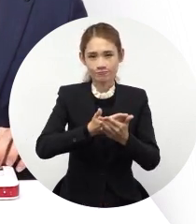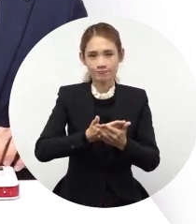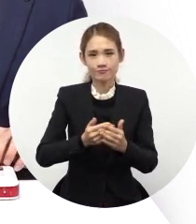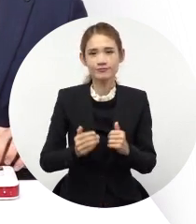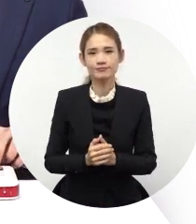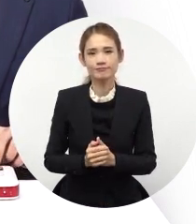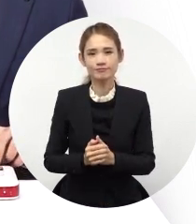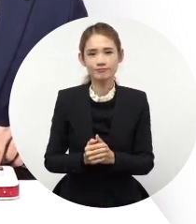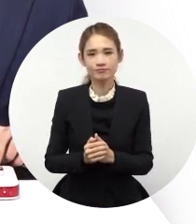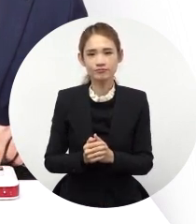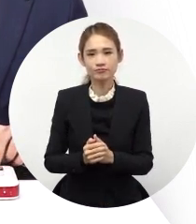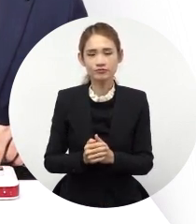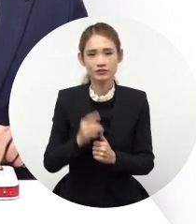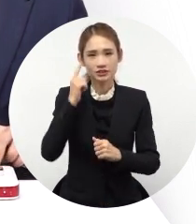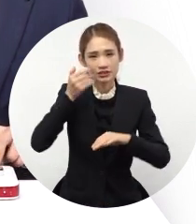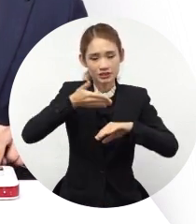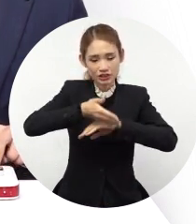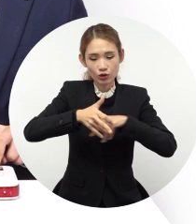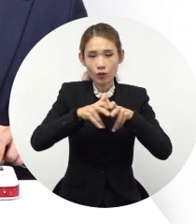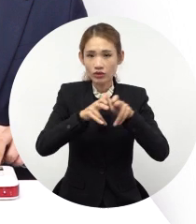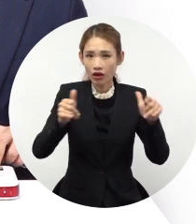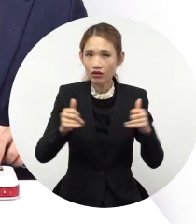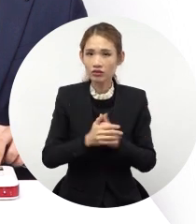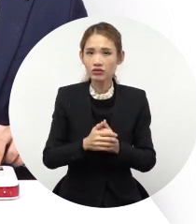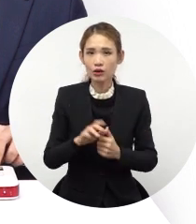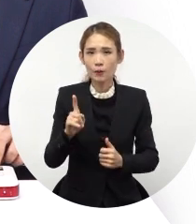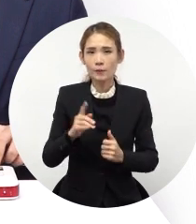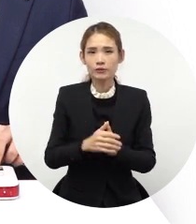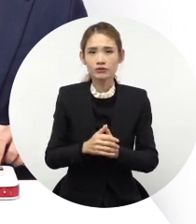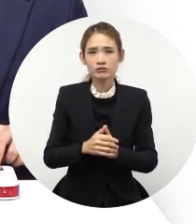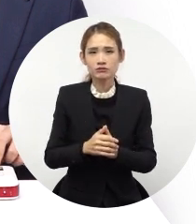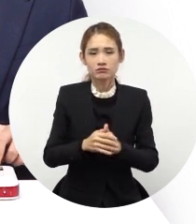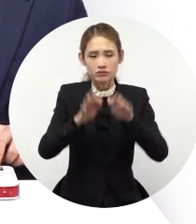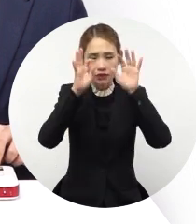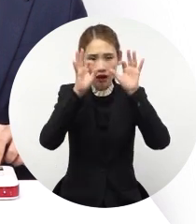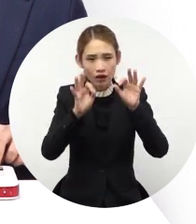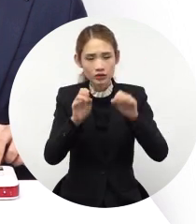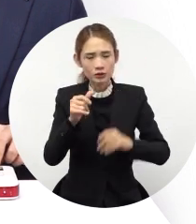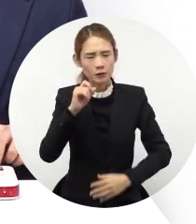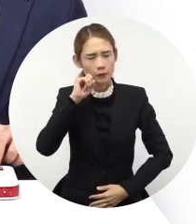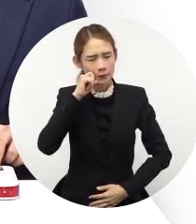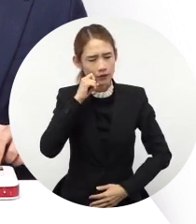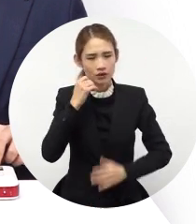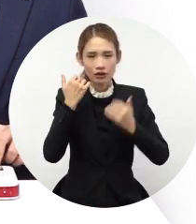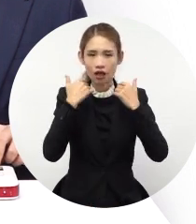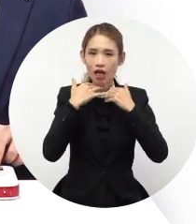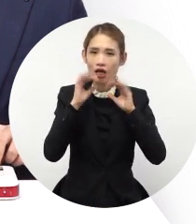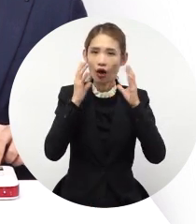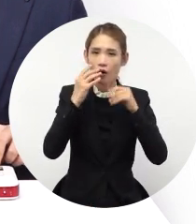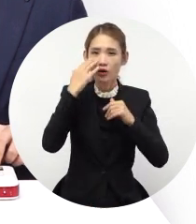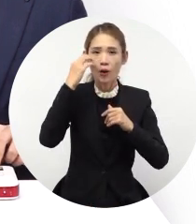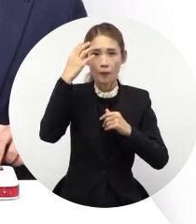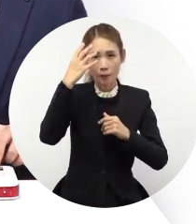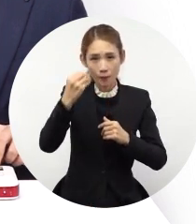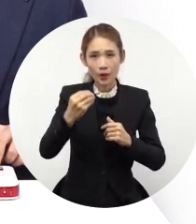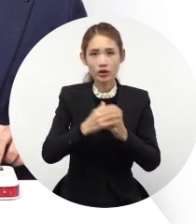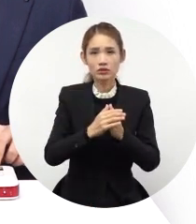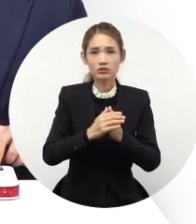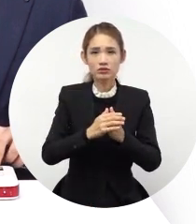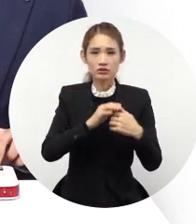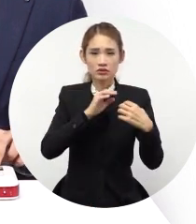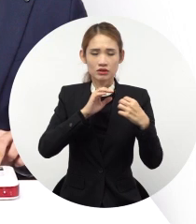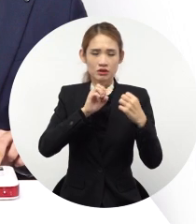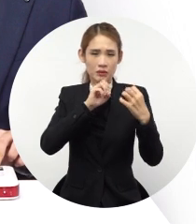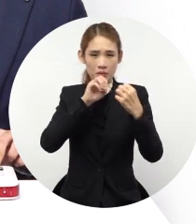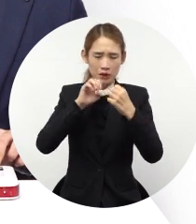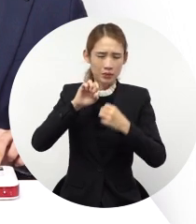매우 필요합니다. 지적장애인이 아무리 봤을 때 조금 어려 보이고 또 얘기하기가 조금